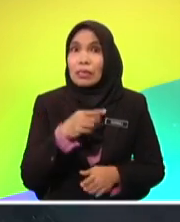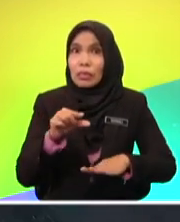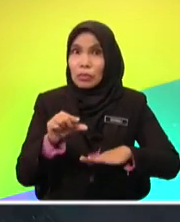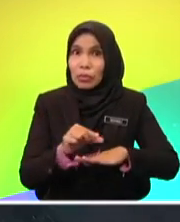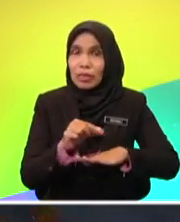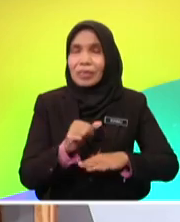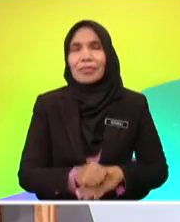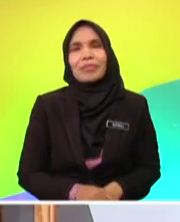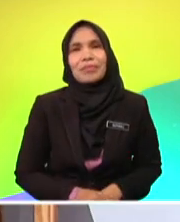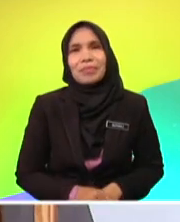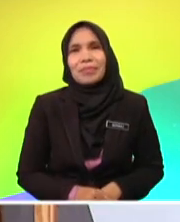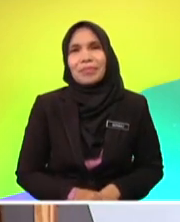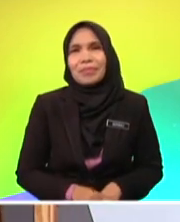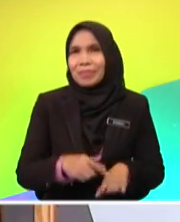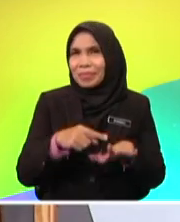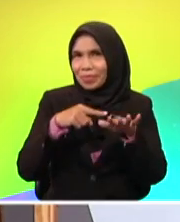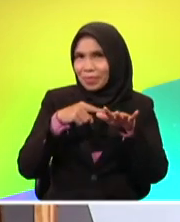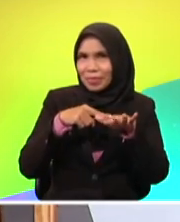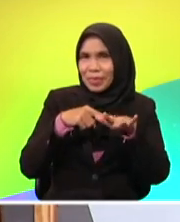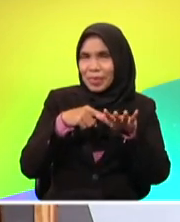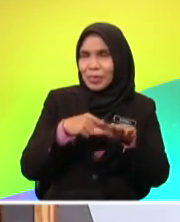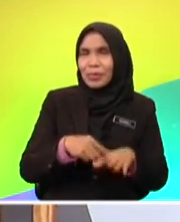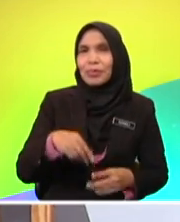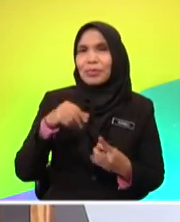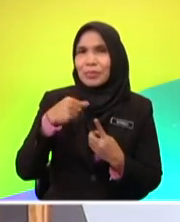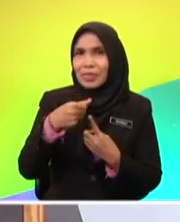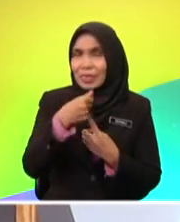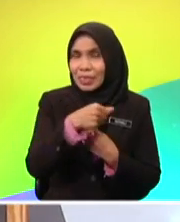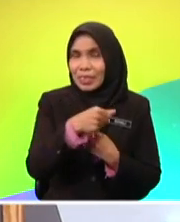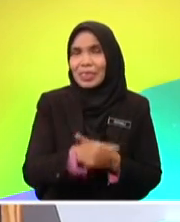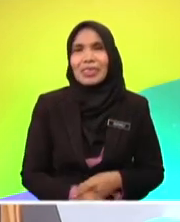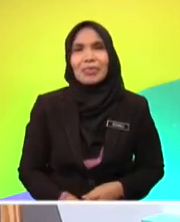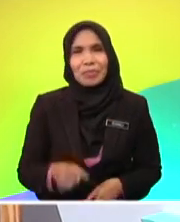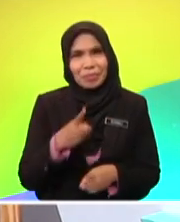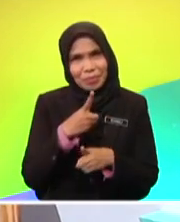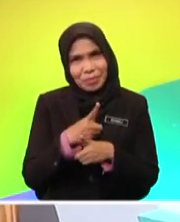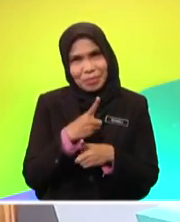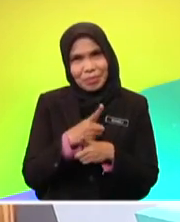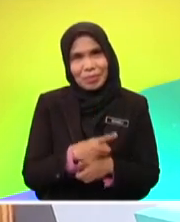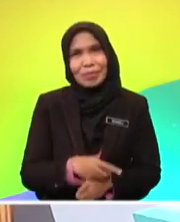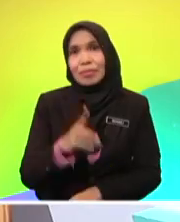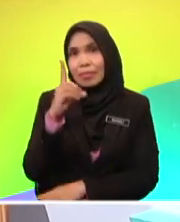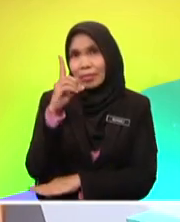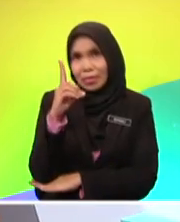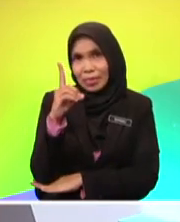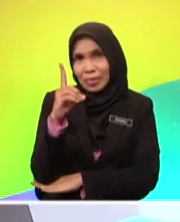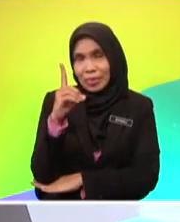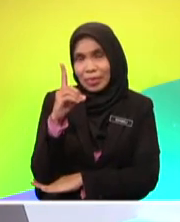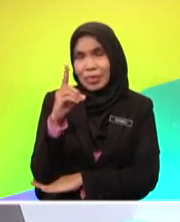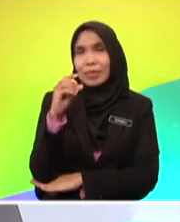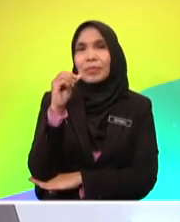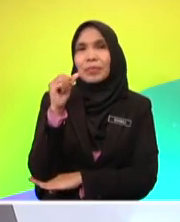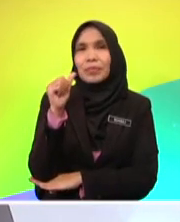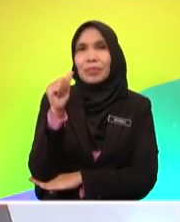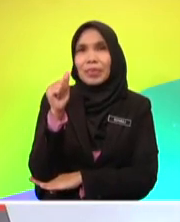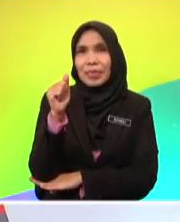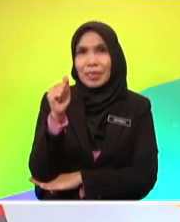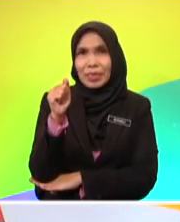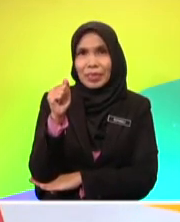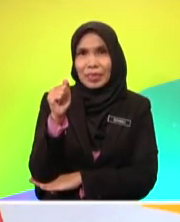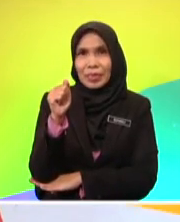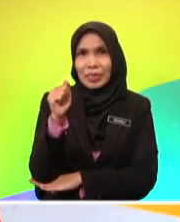daun pisang. Ya, betul. Tepat sekali. Kita ada huruf D. D. Huruf A. A.